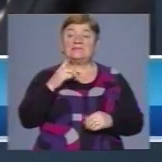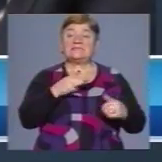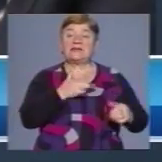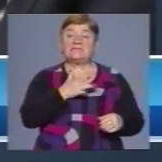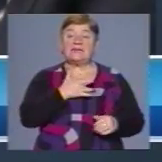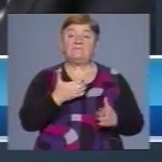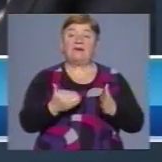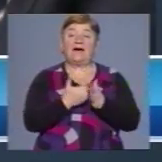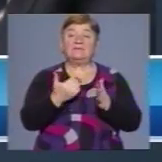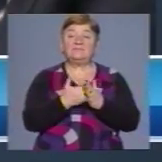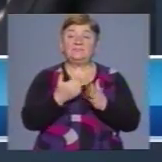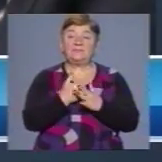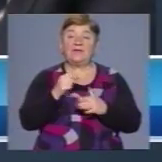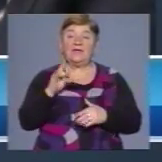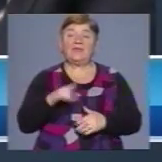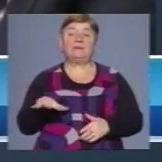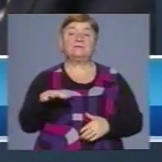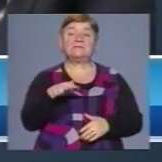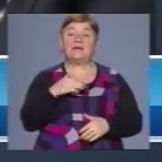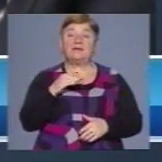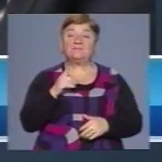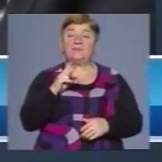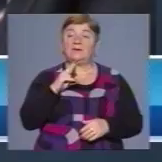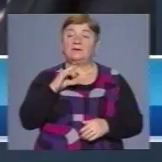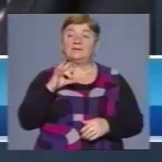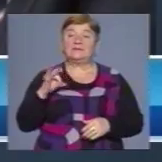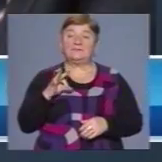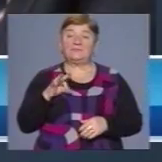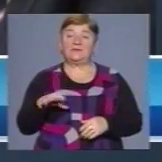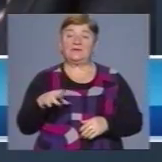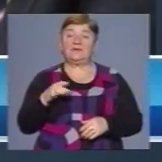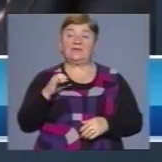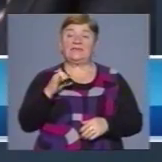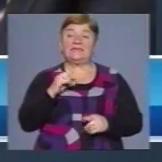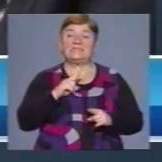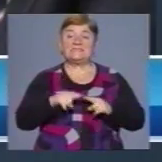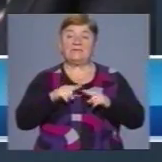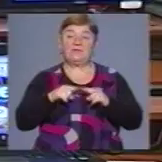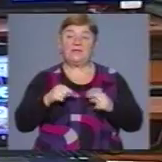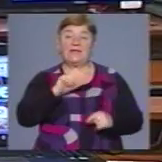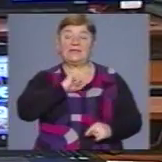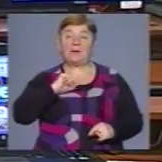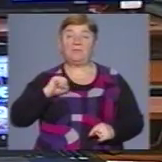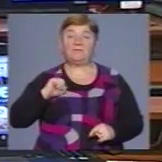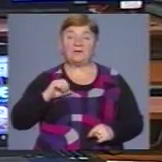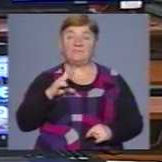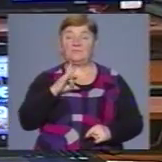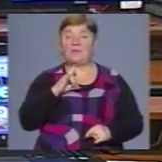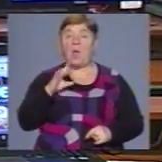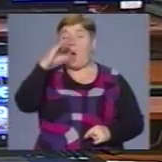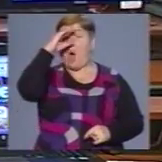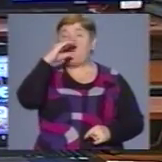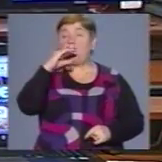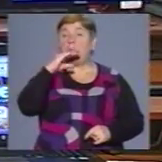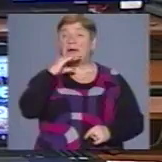міроприємства інтенсивної терапії та реанімаційної, це все було неефективно. Батько